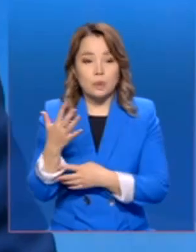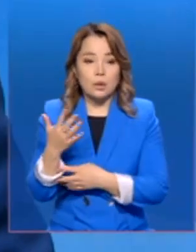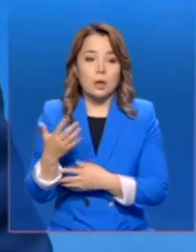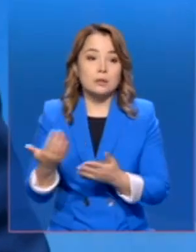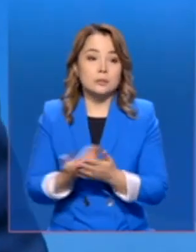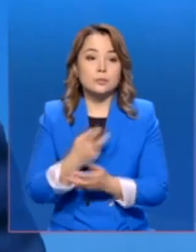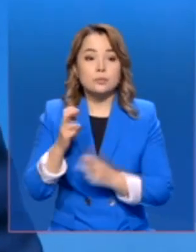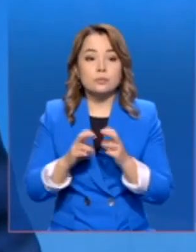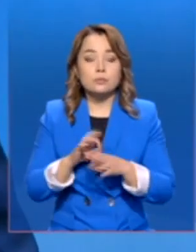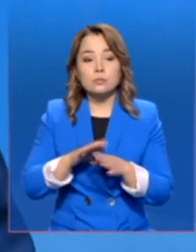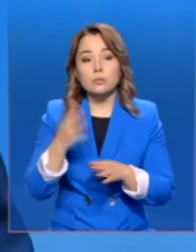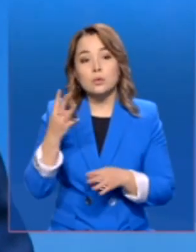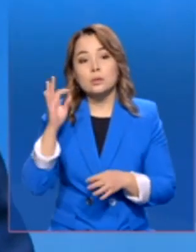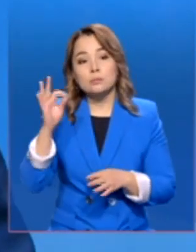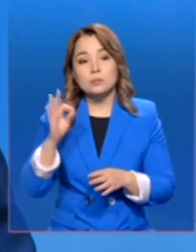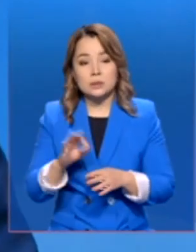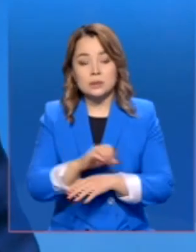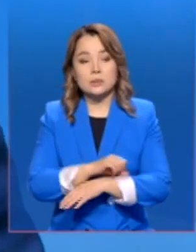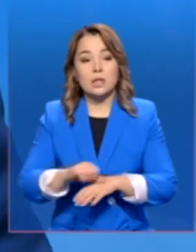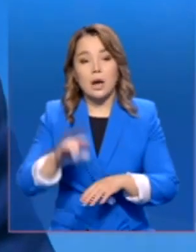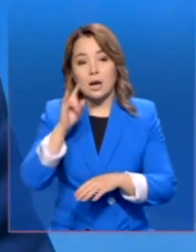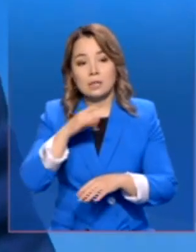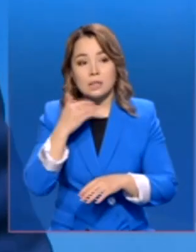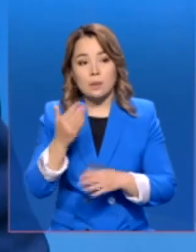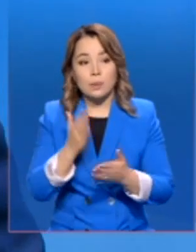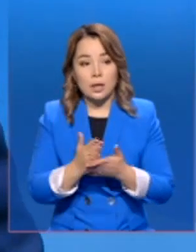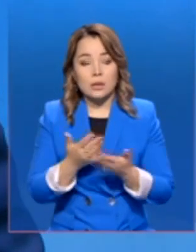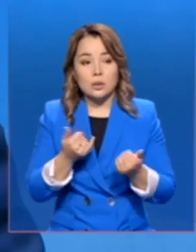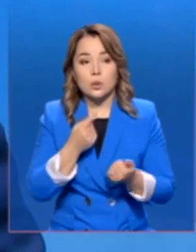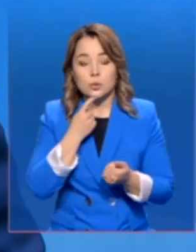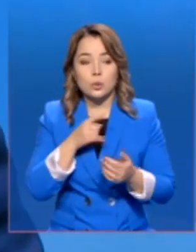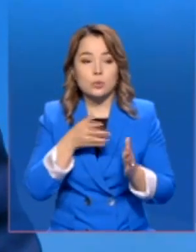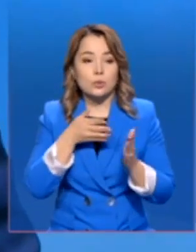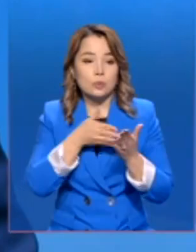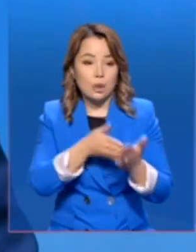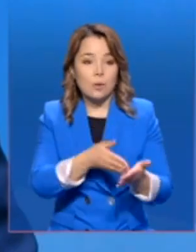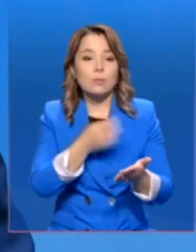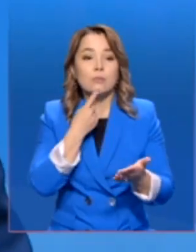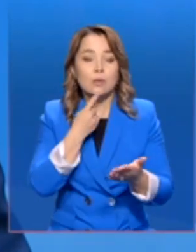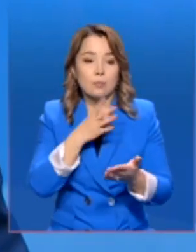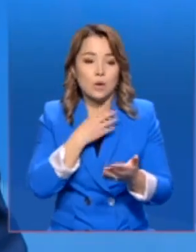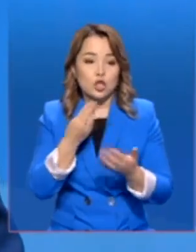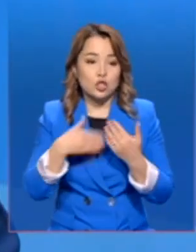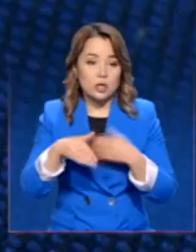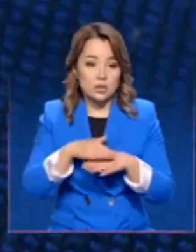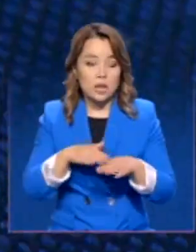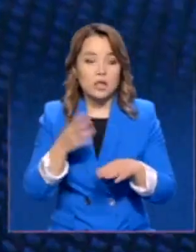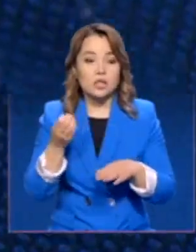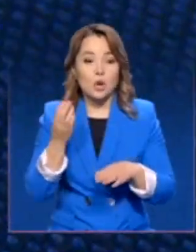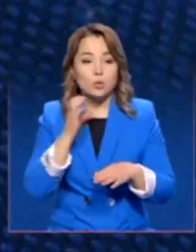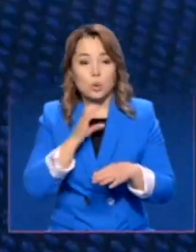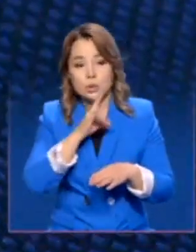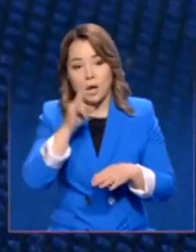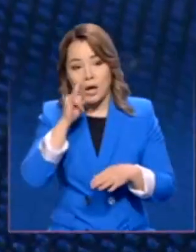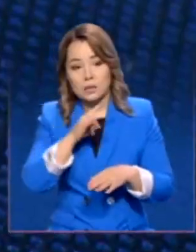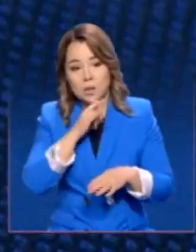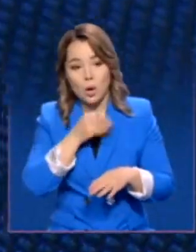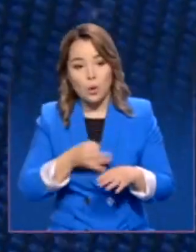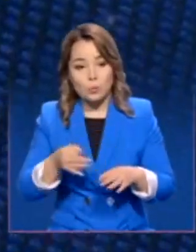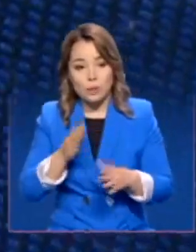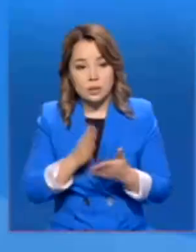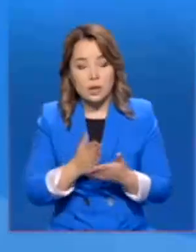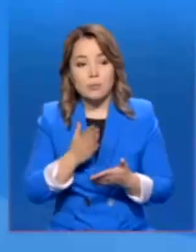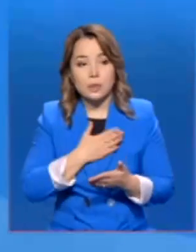қайта өндірілетін 4% территориясы Қазақстанның ету тұрына доступны қиын жерлерде шығыста және солтүстік Қазақстанда.